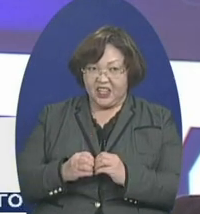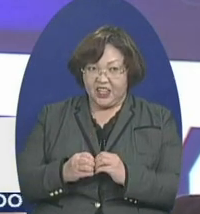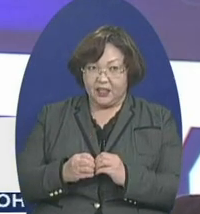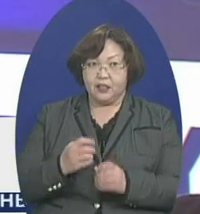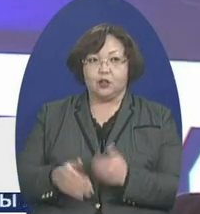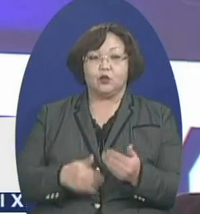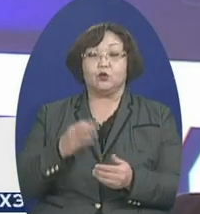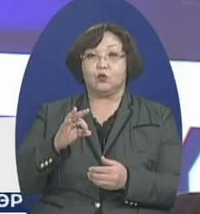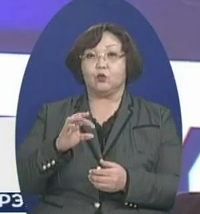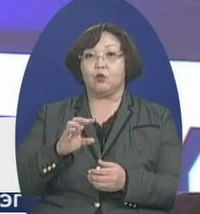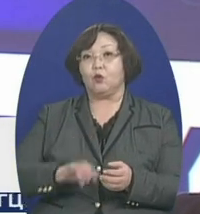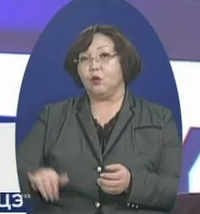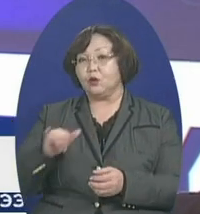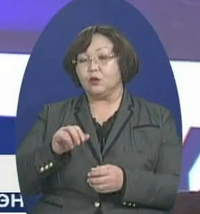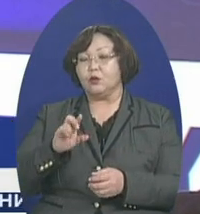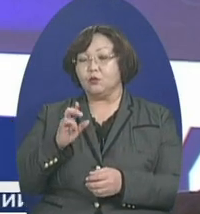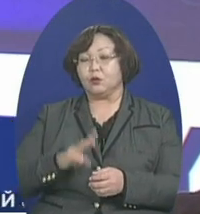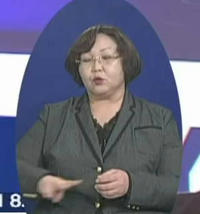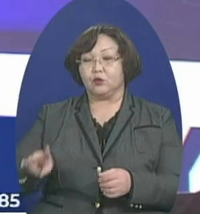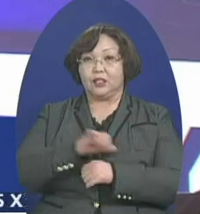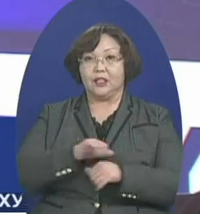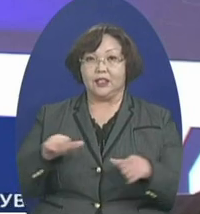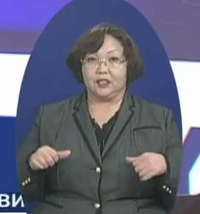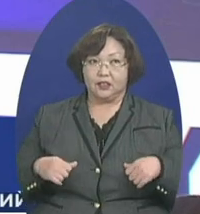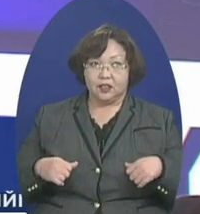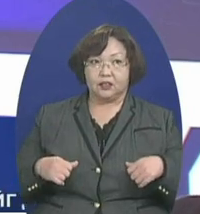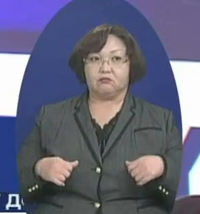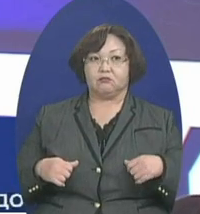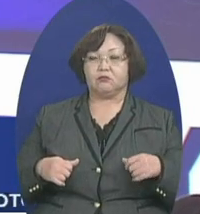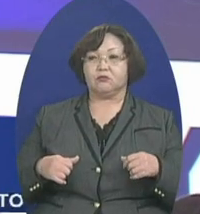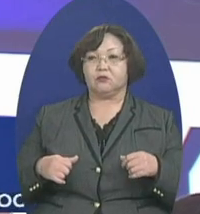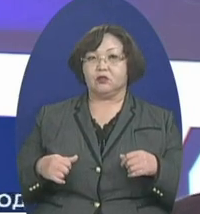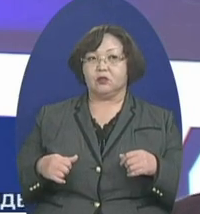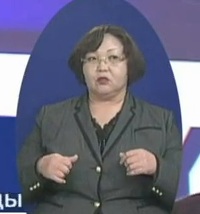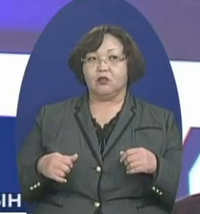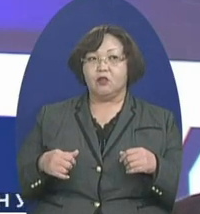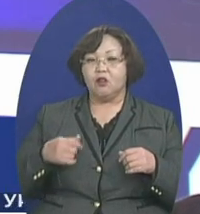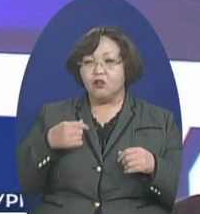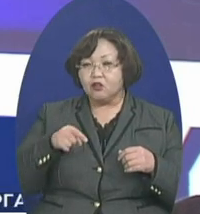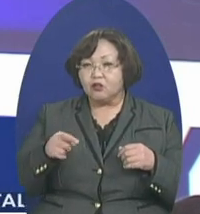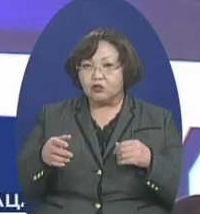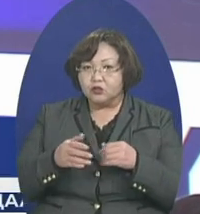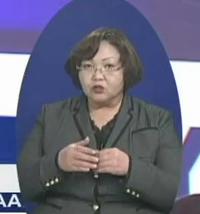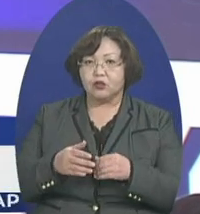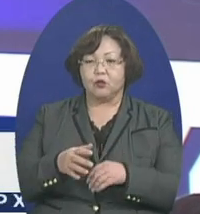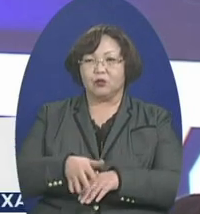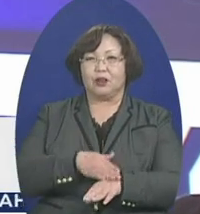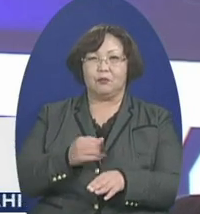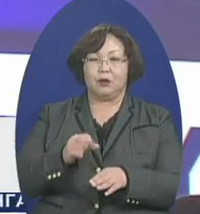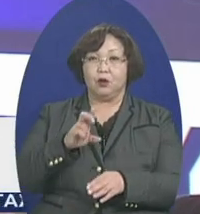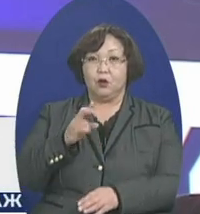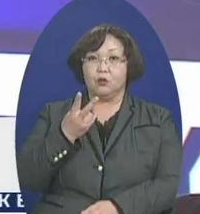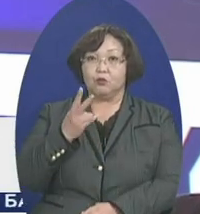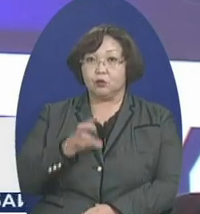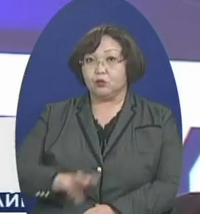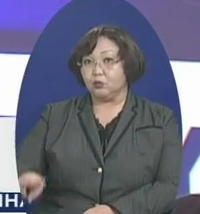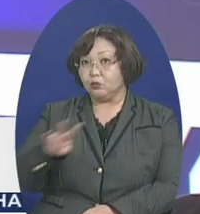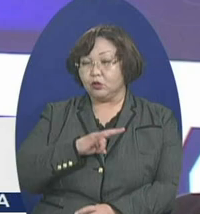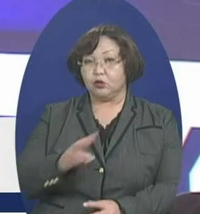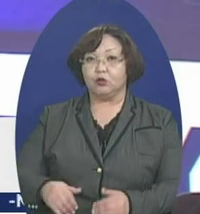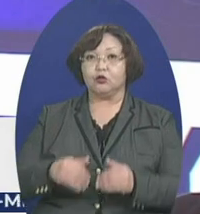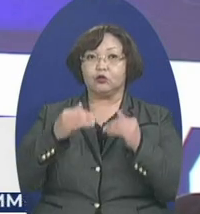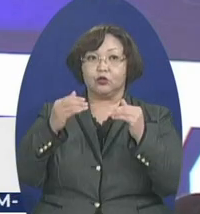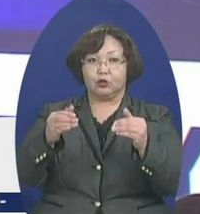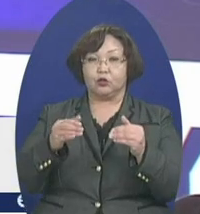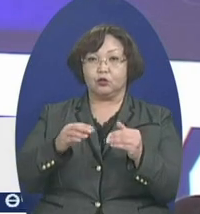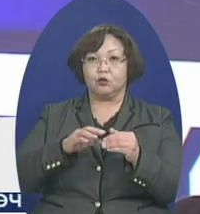засгийн хэмжээнд тухайн бүс нутгийн ард иргэдийн хэмжээнд очилтлоо бас айгүй удаад байгаа байхгүй. Тийм учраас одоо бүсээр юм а ярьдаг бол тэр бүс нутгийн хөгжлийг бүр зохицоор нь харна